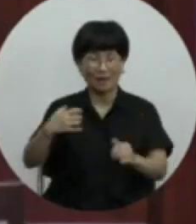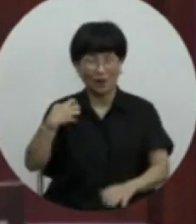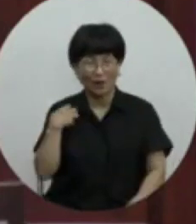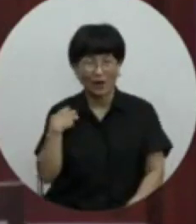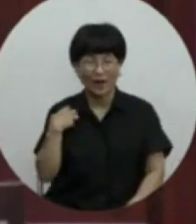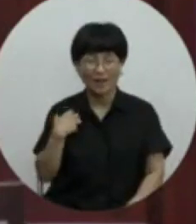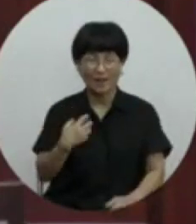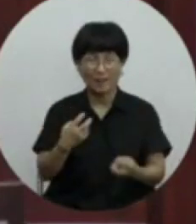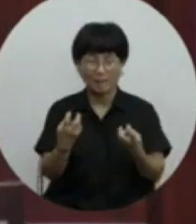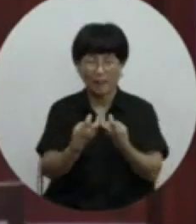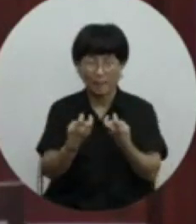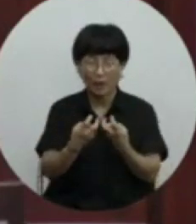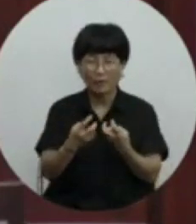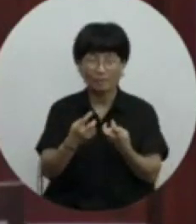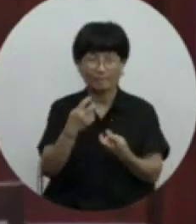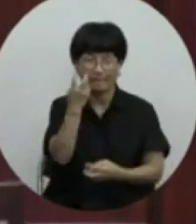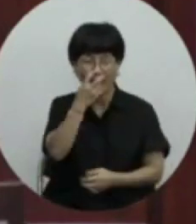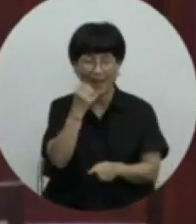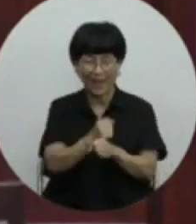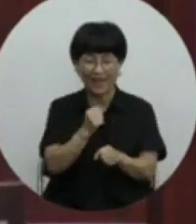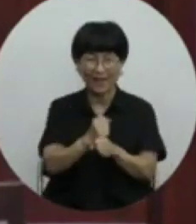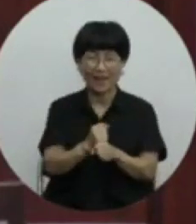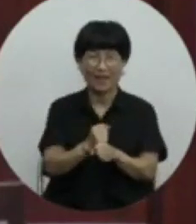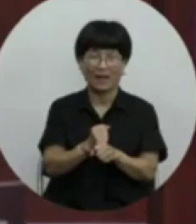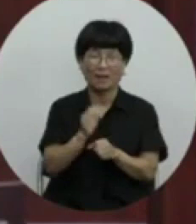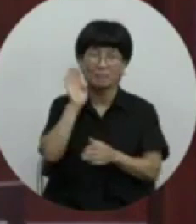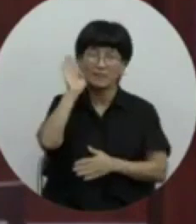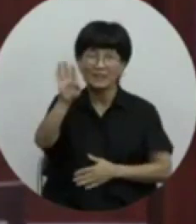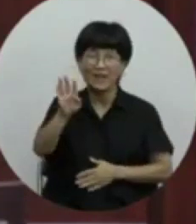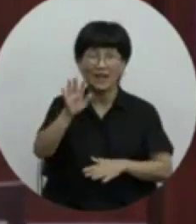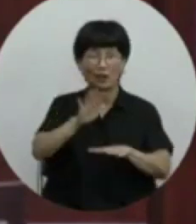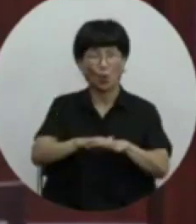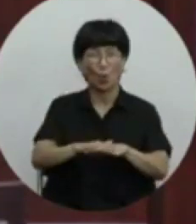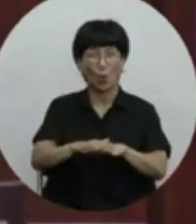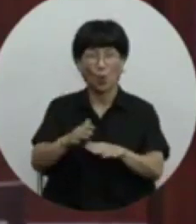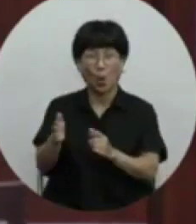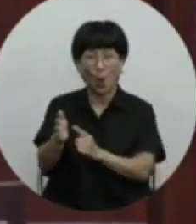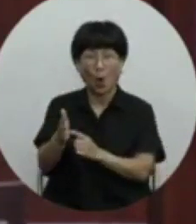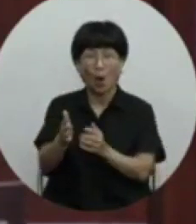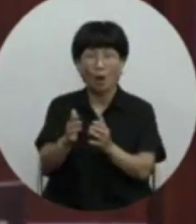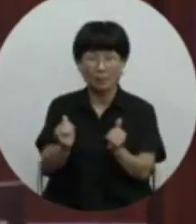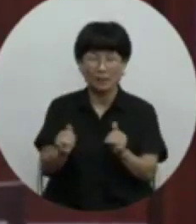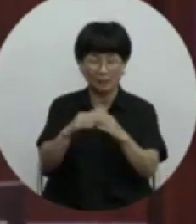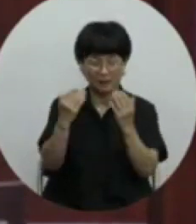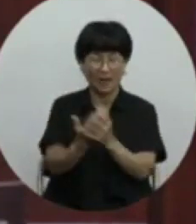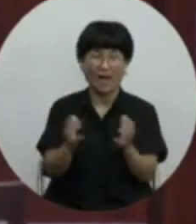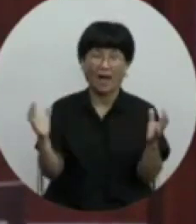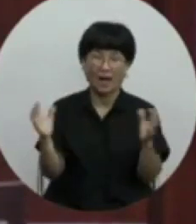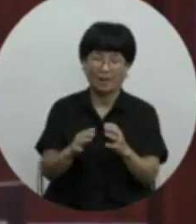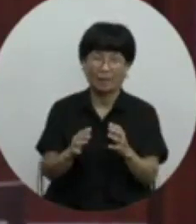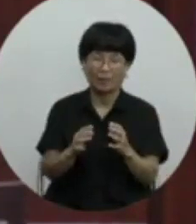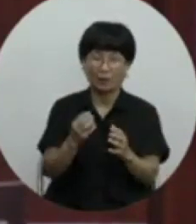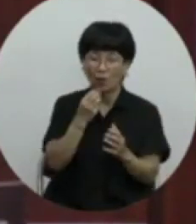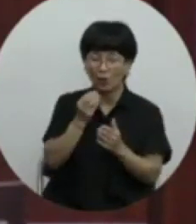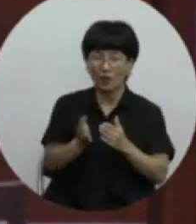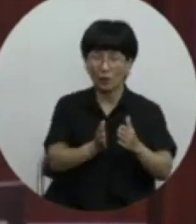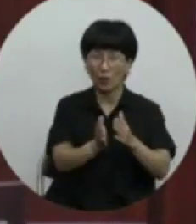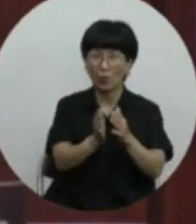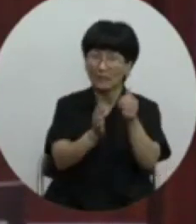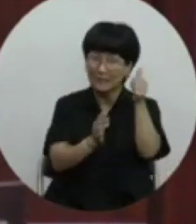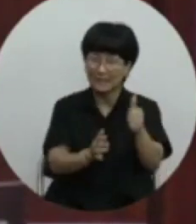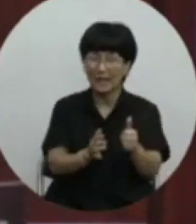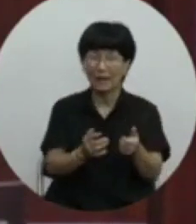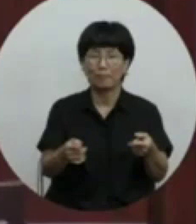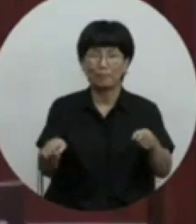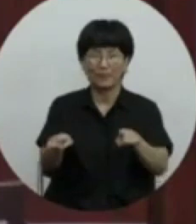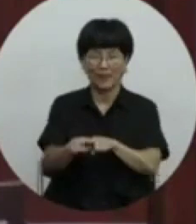모색하고 미래의 농업과 농어민 화합의 장 마련을 위해 경기도지사와 3,600여 명의